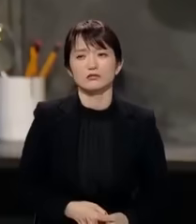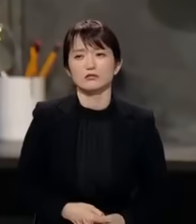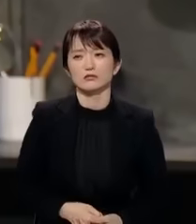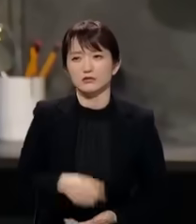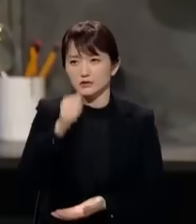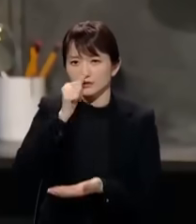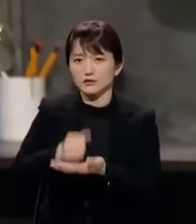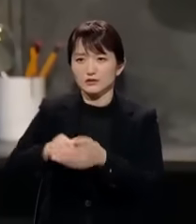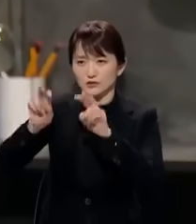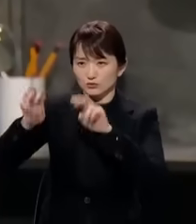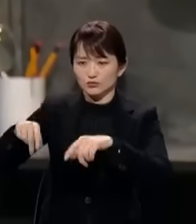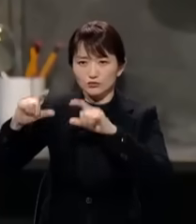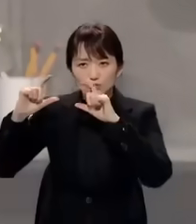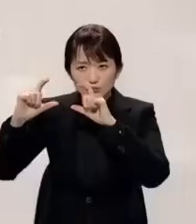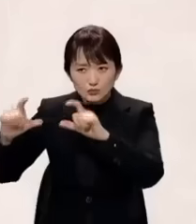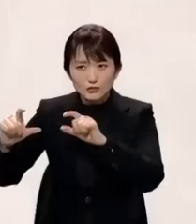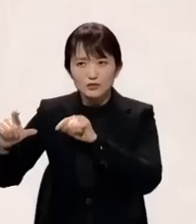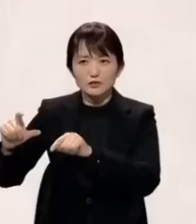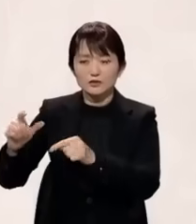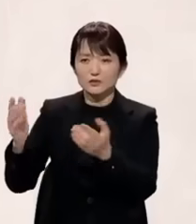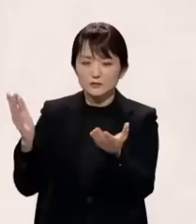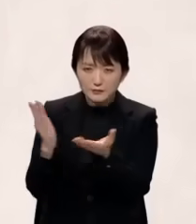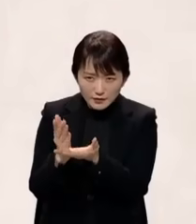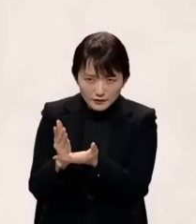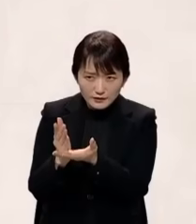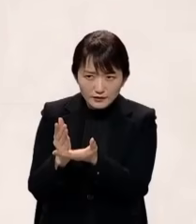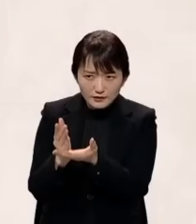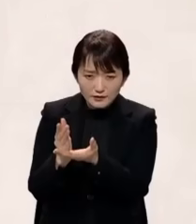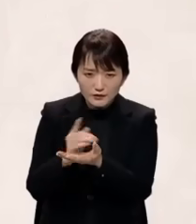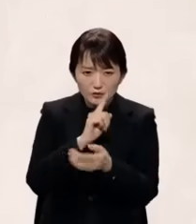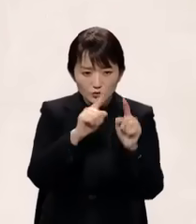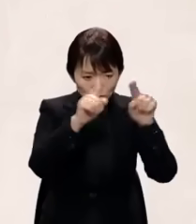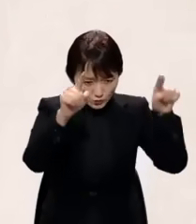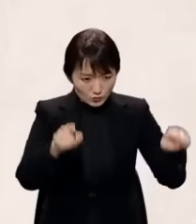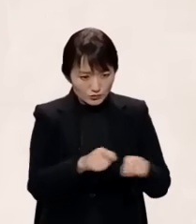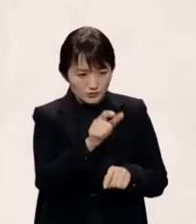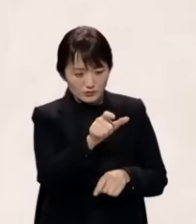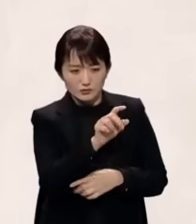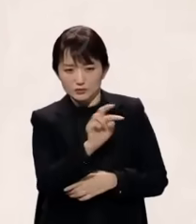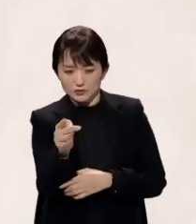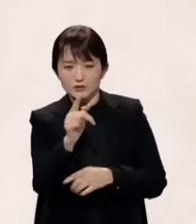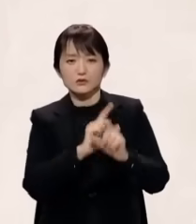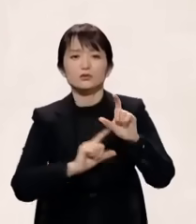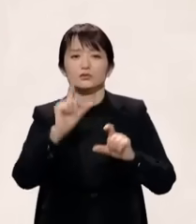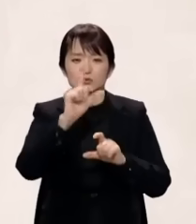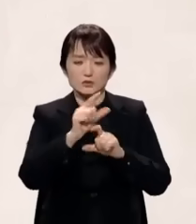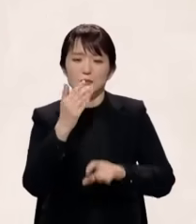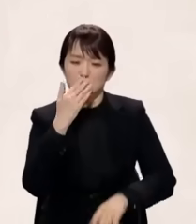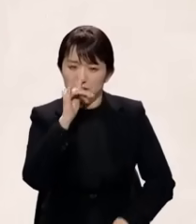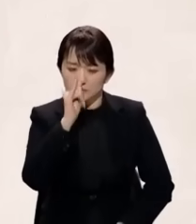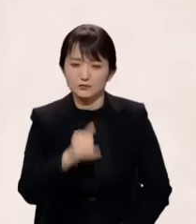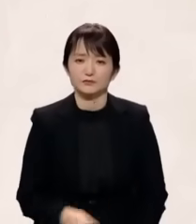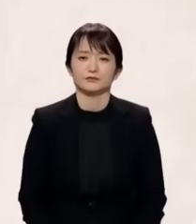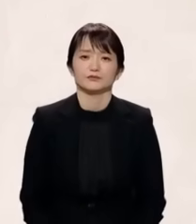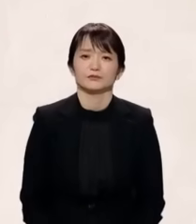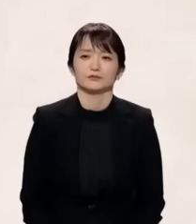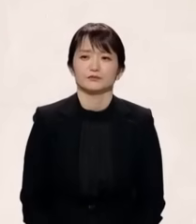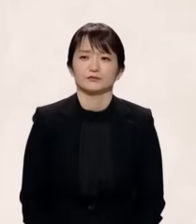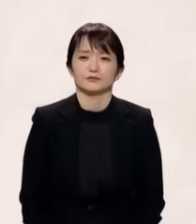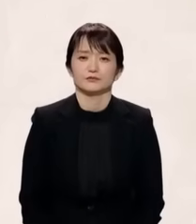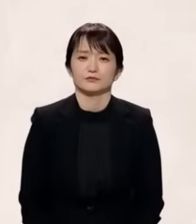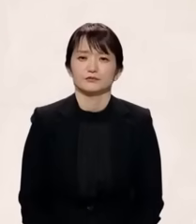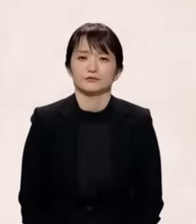무죄가 된만큼 거게 타당하게 아마 공수 변경을 한다든지 추가를 한다든지 할 가능성이 있고요 그렇게 된다